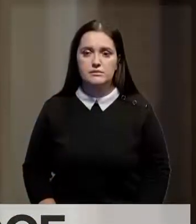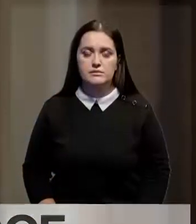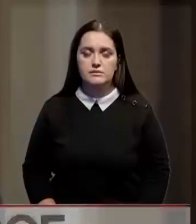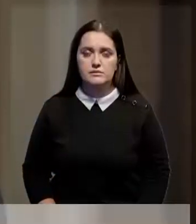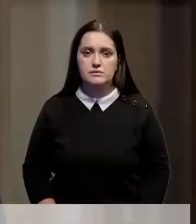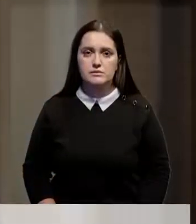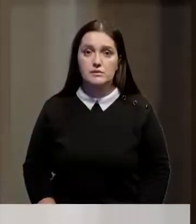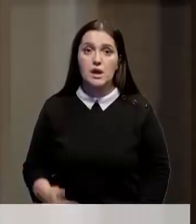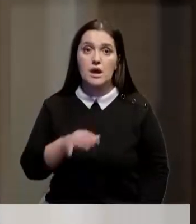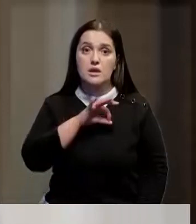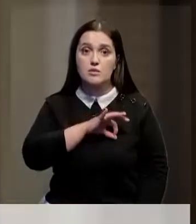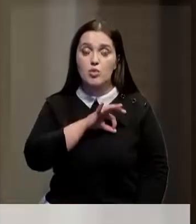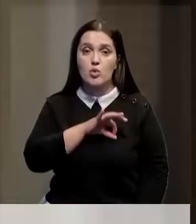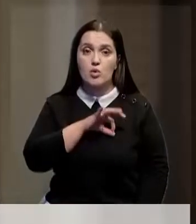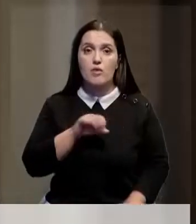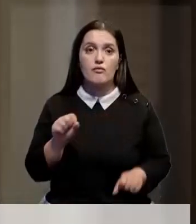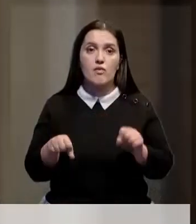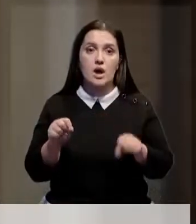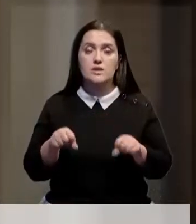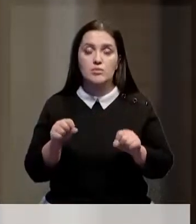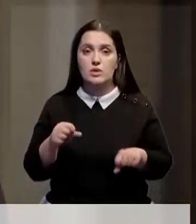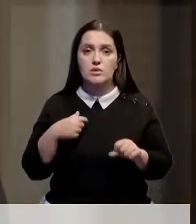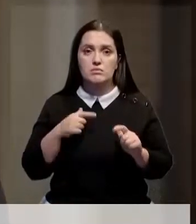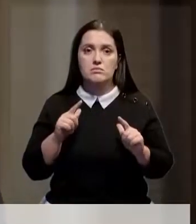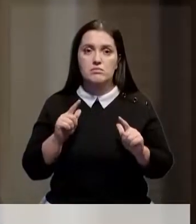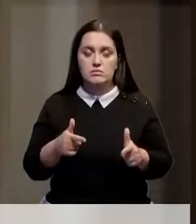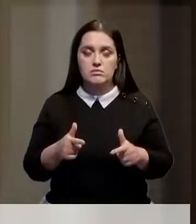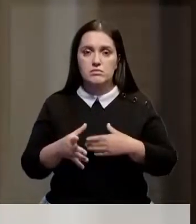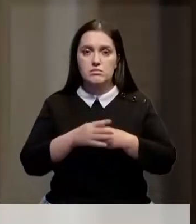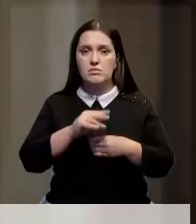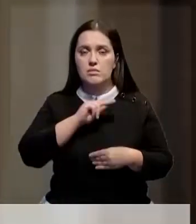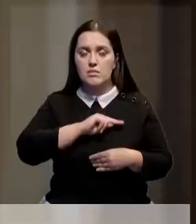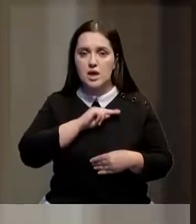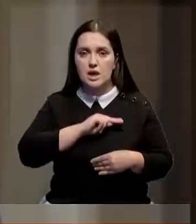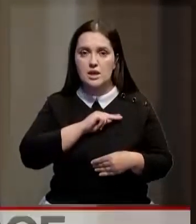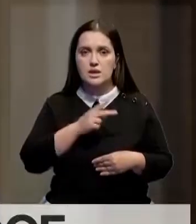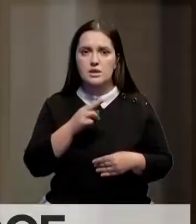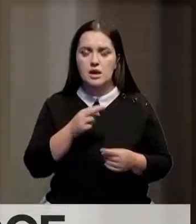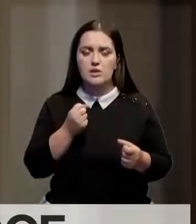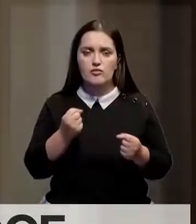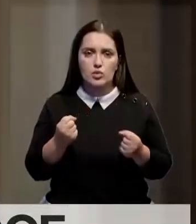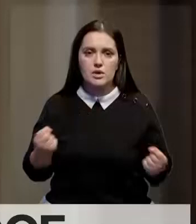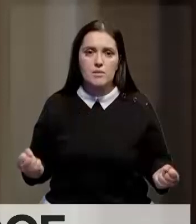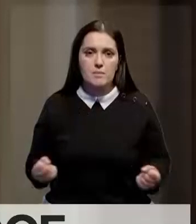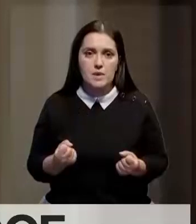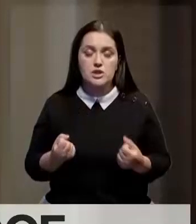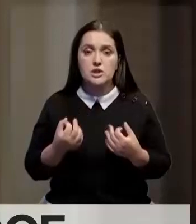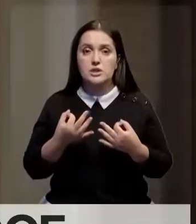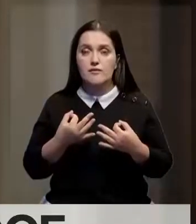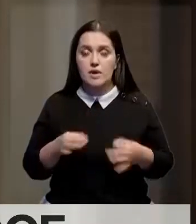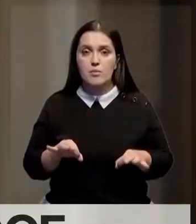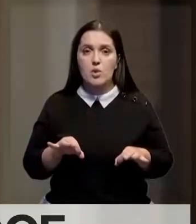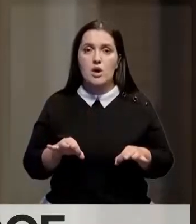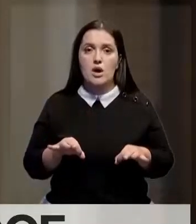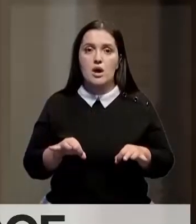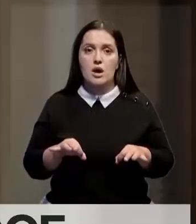Я хотел бы использовать это как возможность подтвердить сотрудничество со странами-единомышленниками для твердого поддержания свободного и